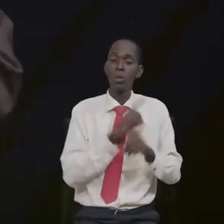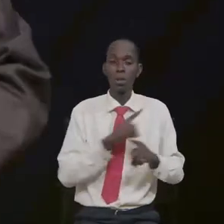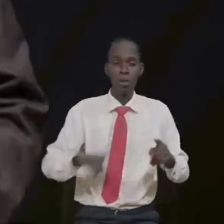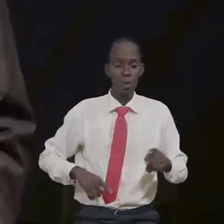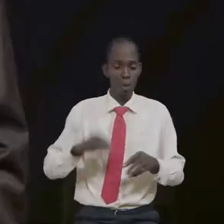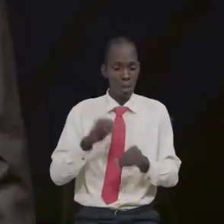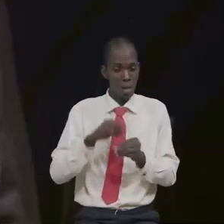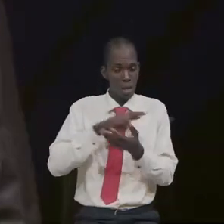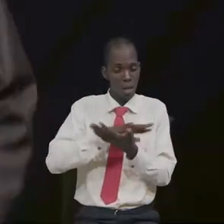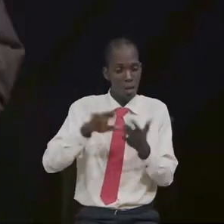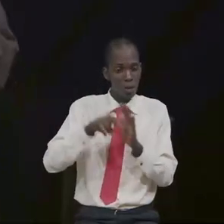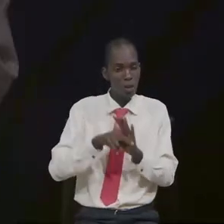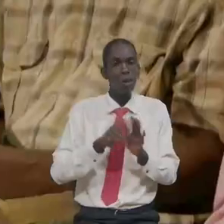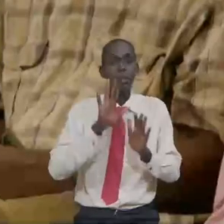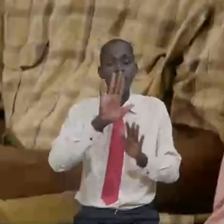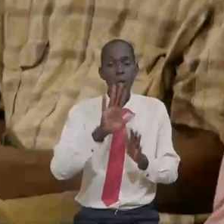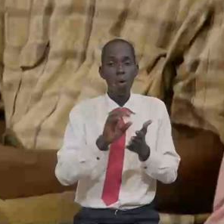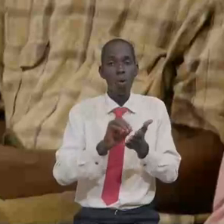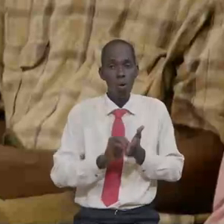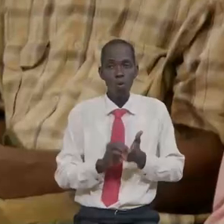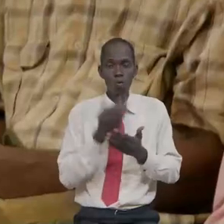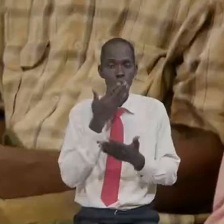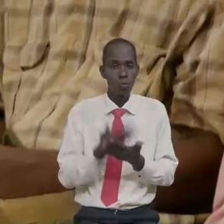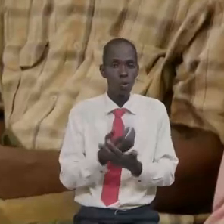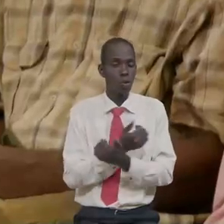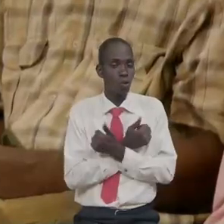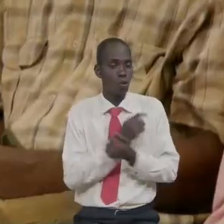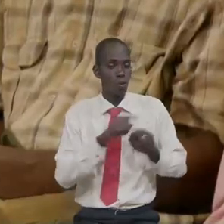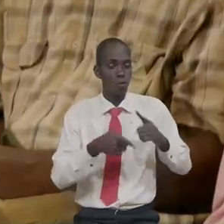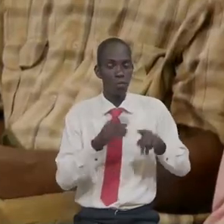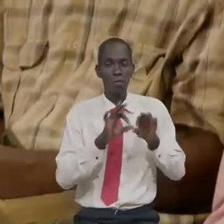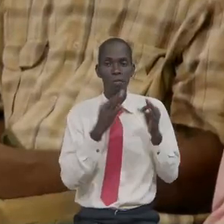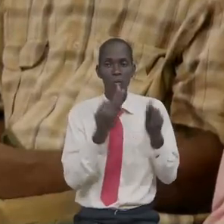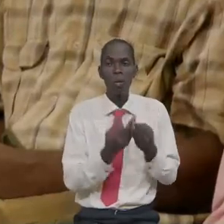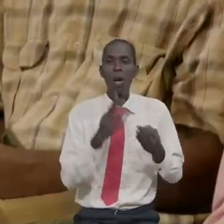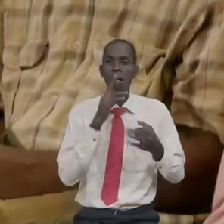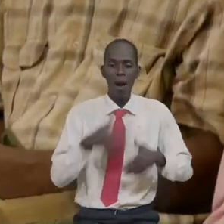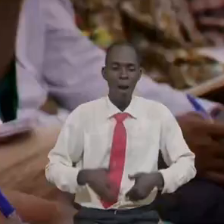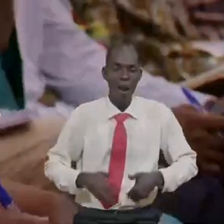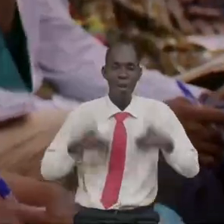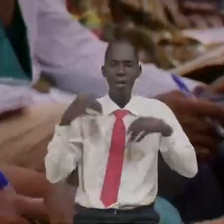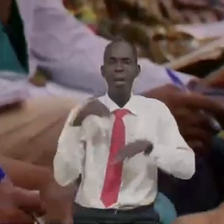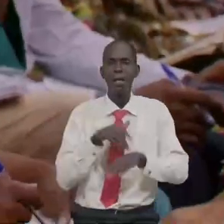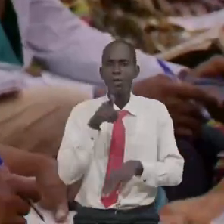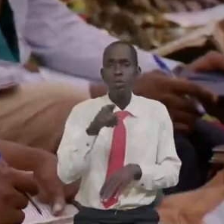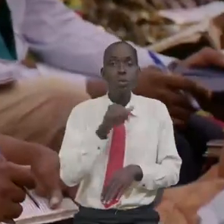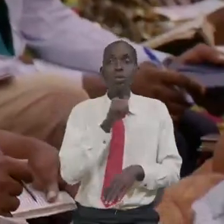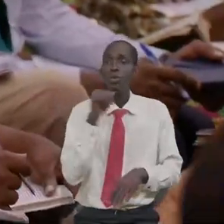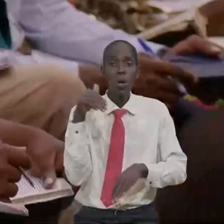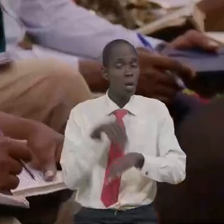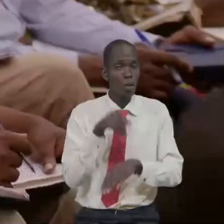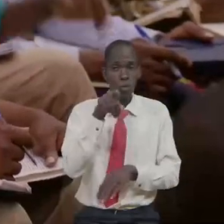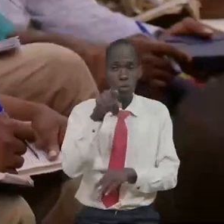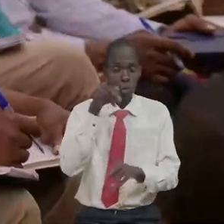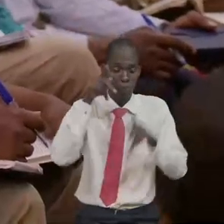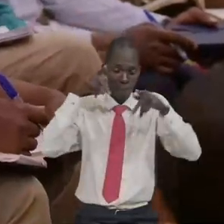justice, alors ils ne sont pas d'accord avec toi, ils s'énervent contre toi, ils s'énervent pas à cause de toi, mais à cause de ta